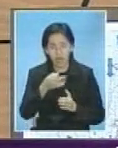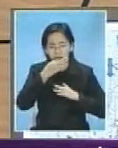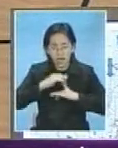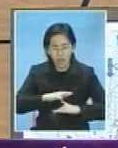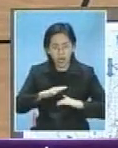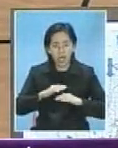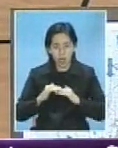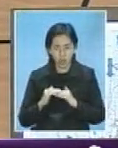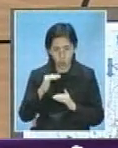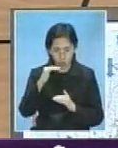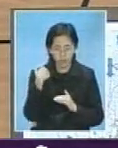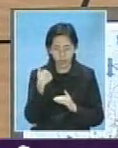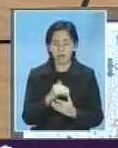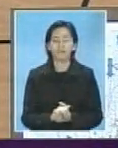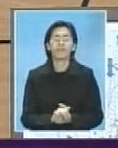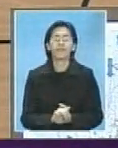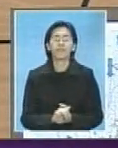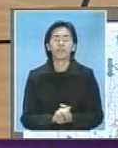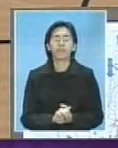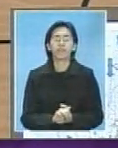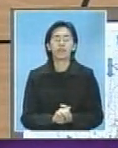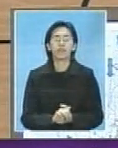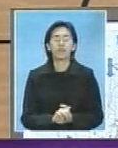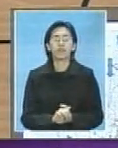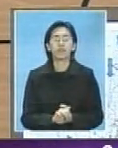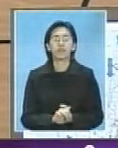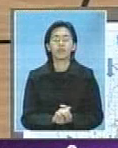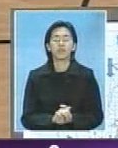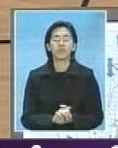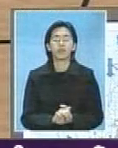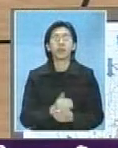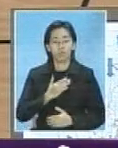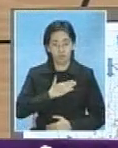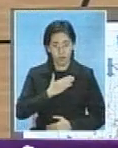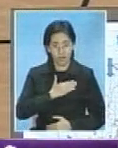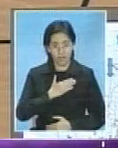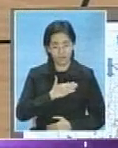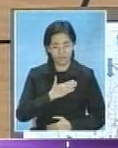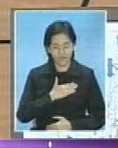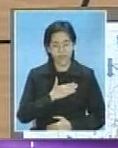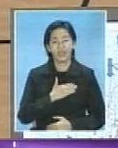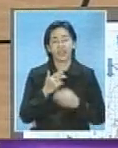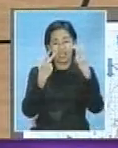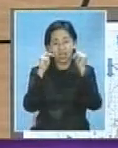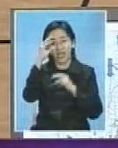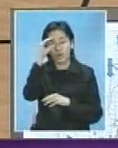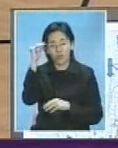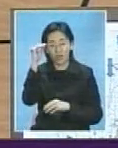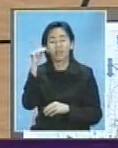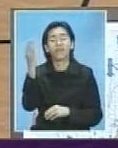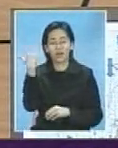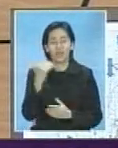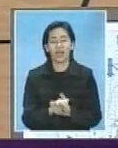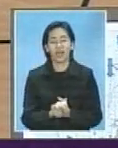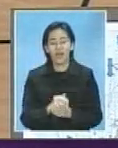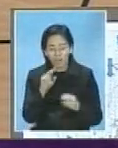าคันกั้นน้ำข้อได้จริงคือในวันดังกล่าวนั้นนะครับเป็นวันที่ตัวกระผมเองกับท่านอดีตนายกชวนหลีกภัยได้ไปตรวจพื้น